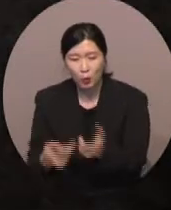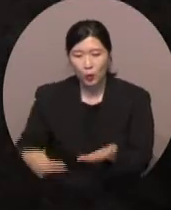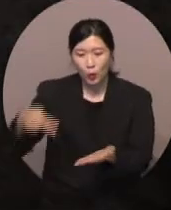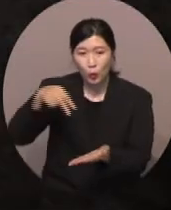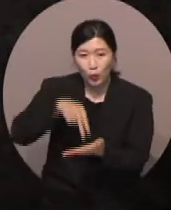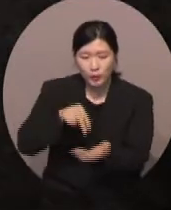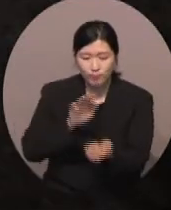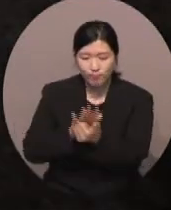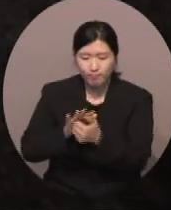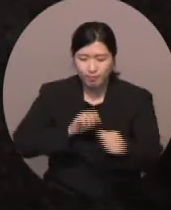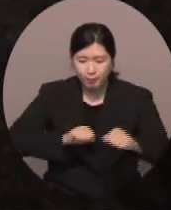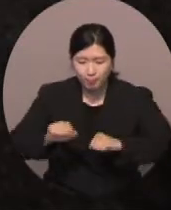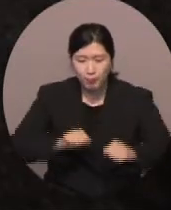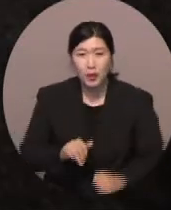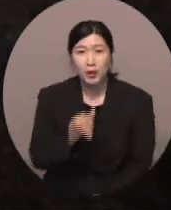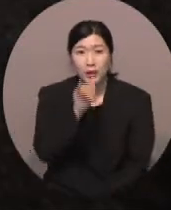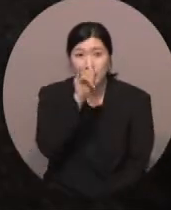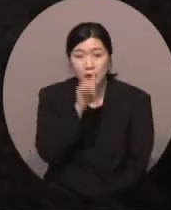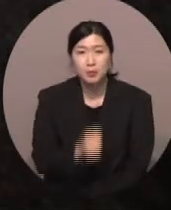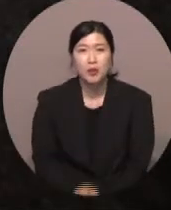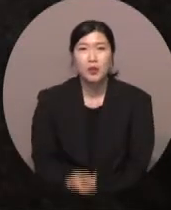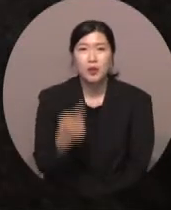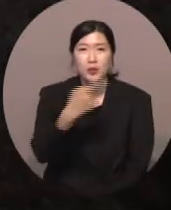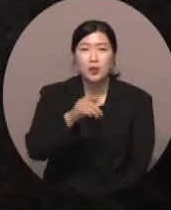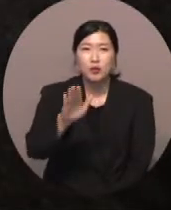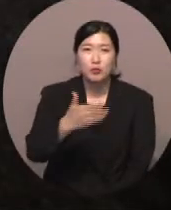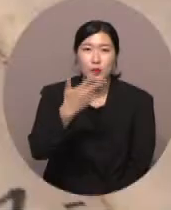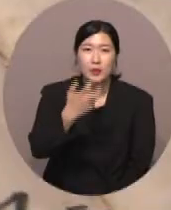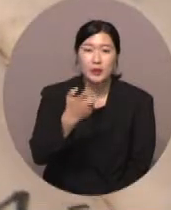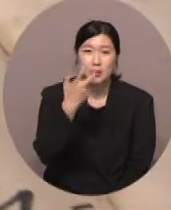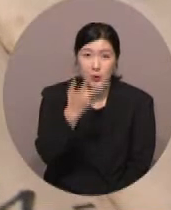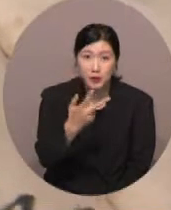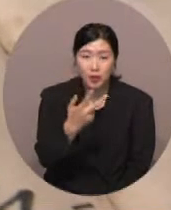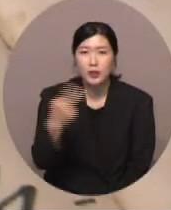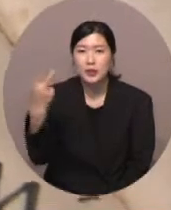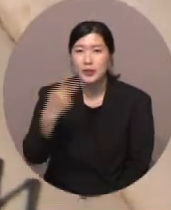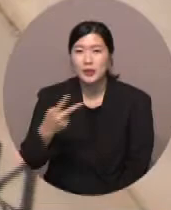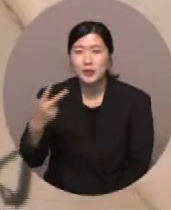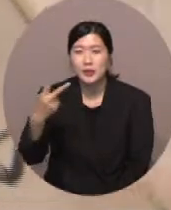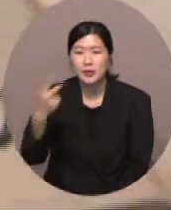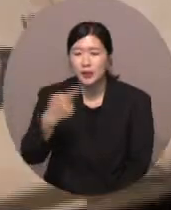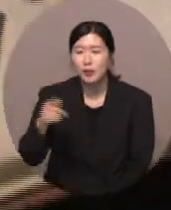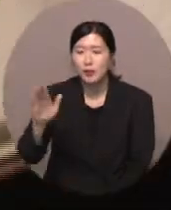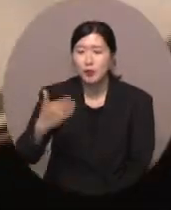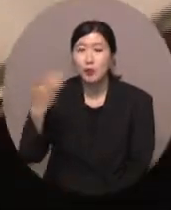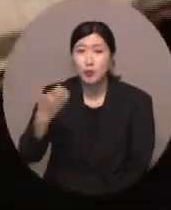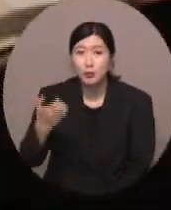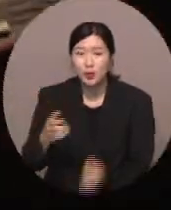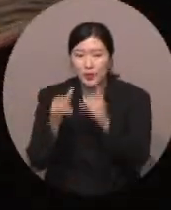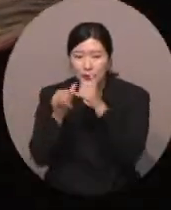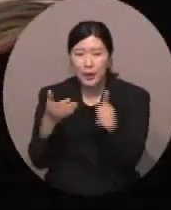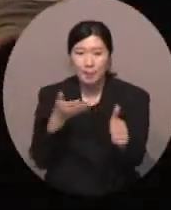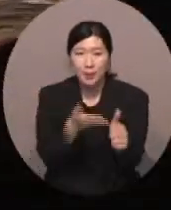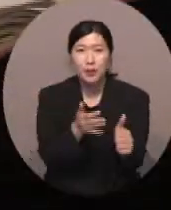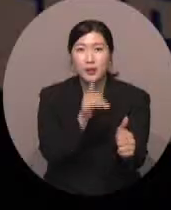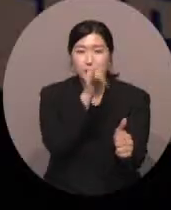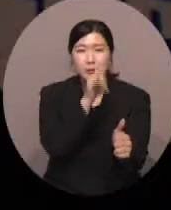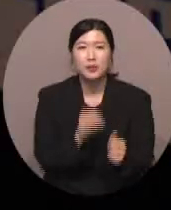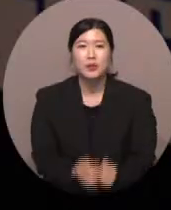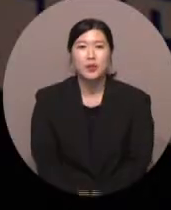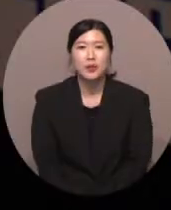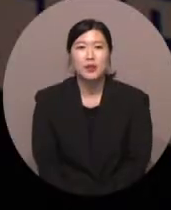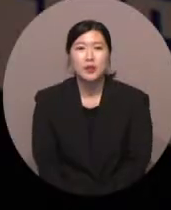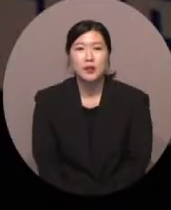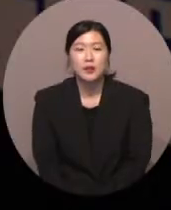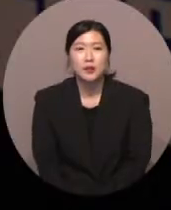독립을 위한 활동을 했고 1977년 건국 포장과 1990년 애국장이 추서됐습니다.